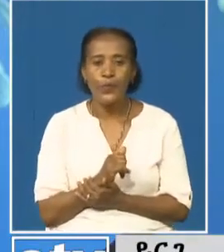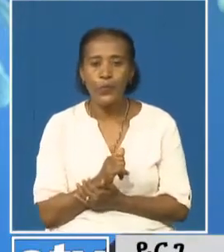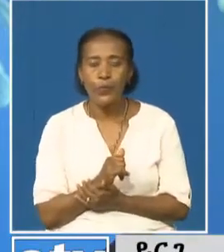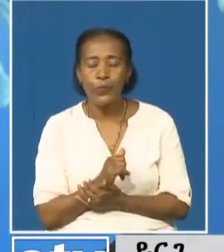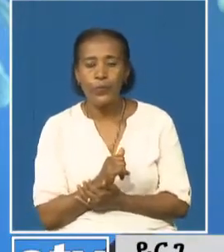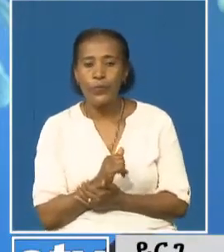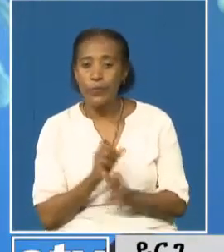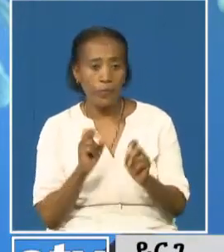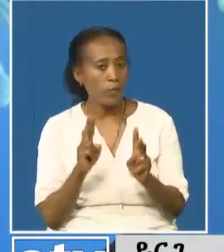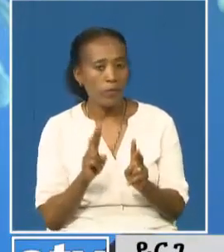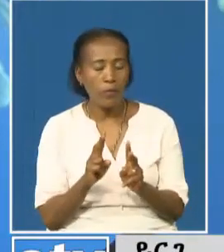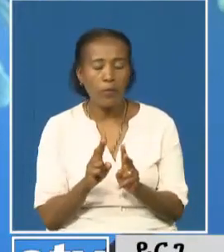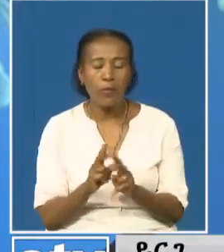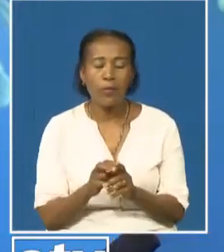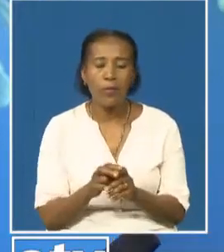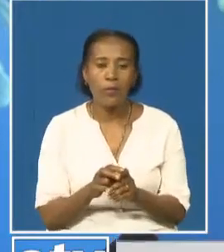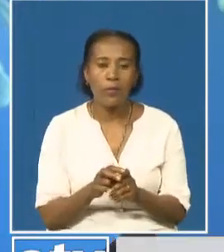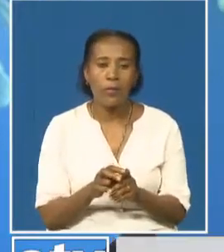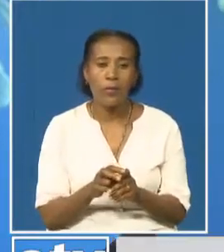እሺ